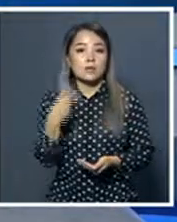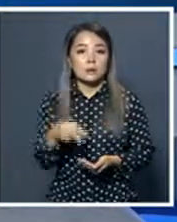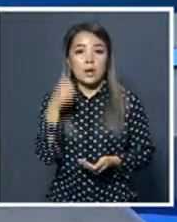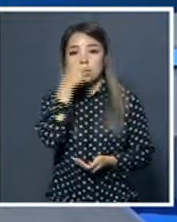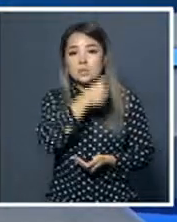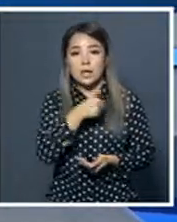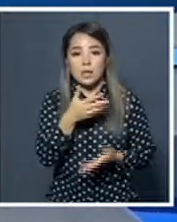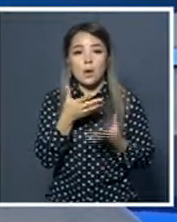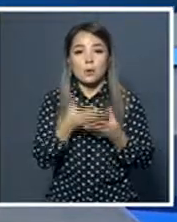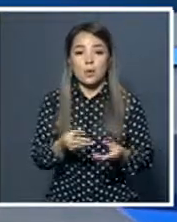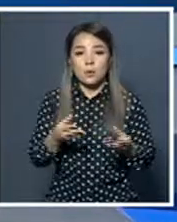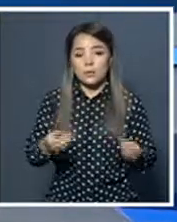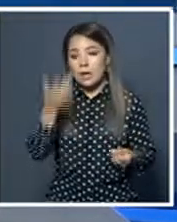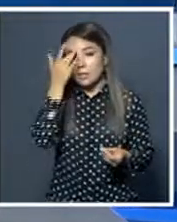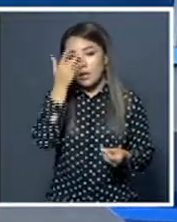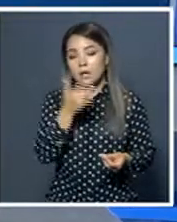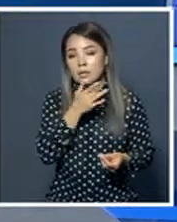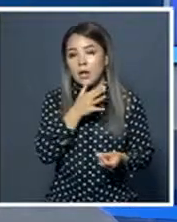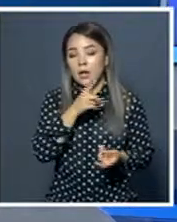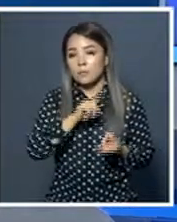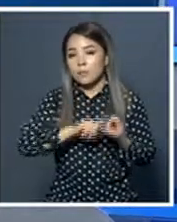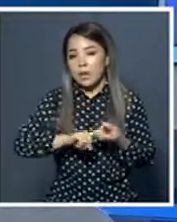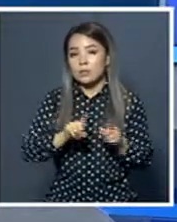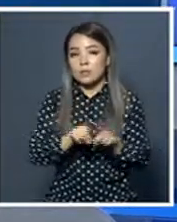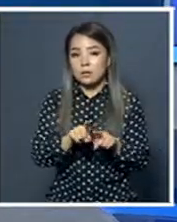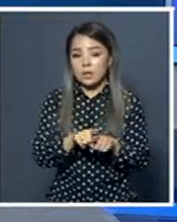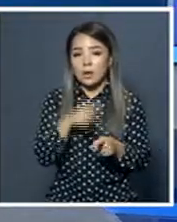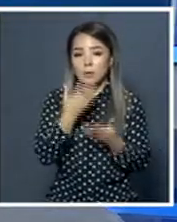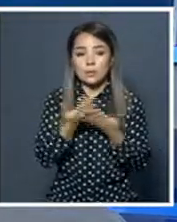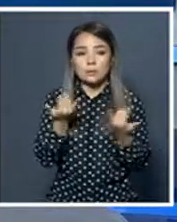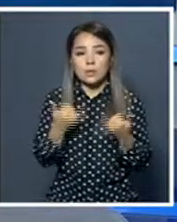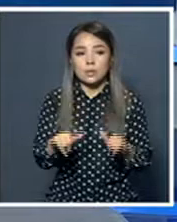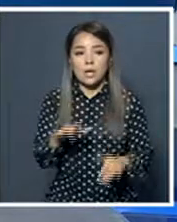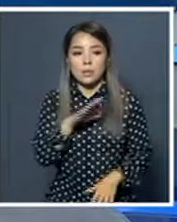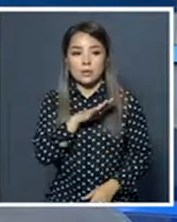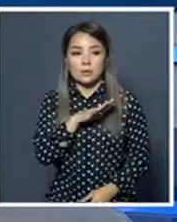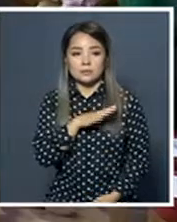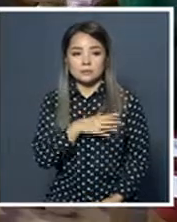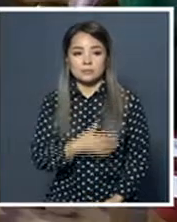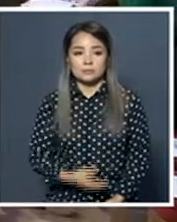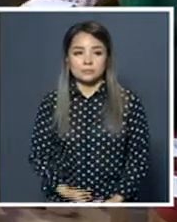мен жаз маусымына арналған киім топтамалары көпшілікті тәнті етті.